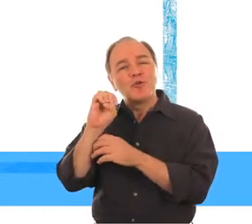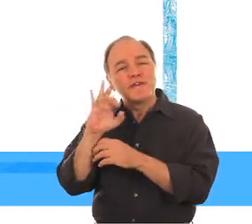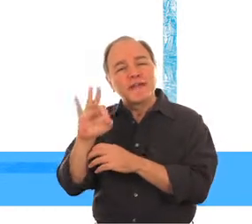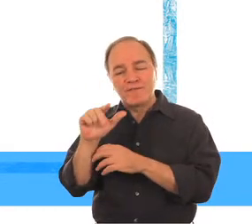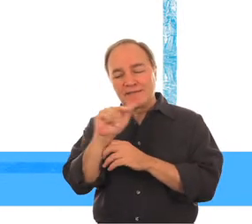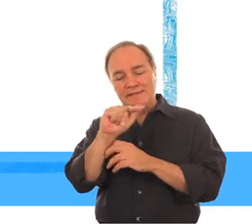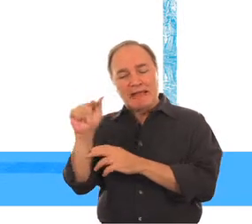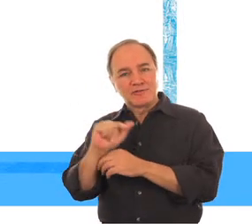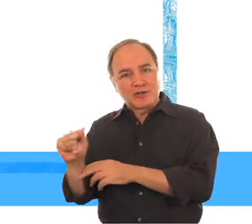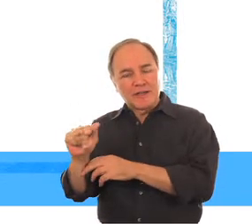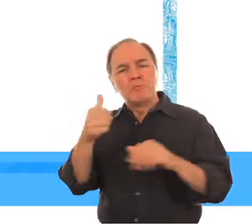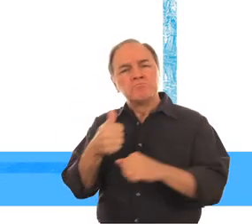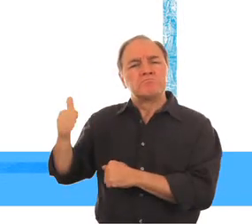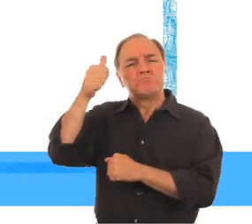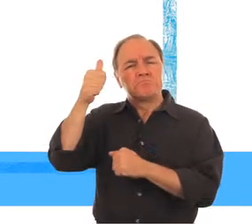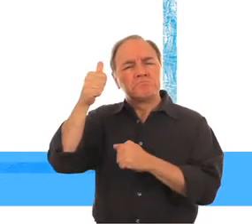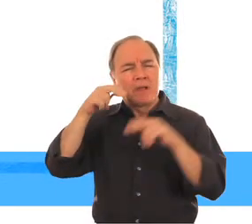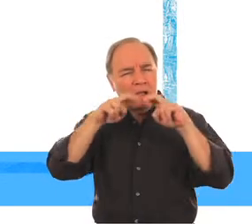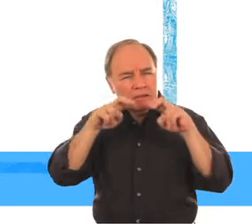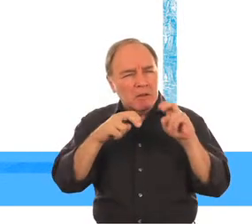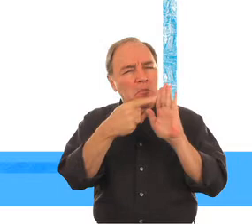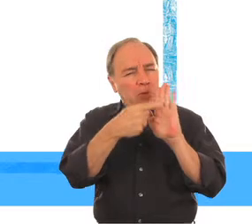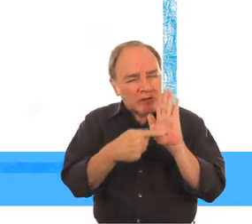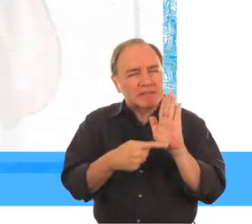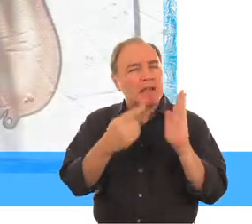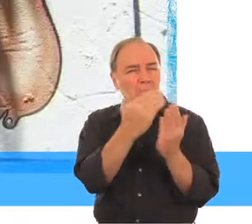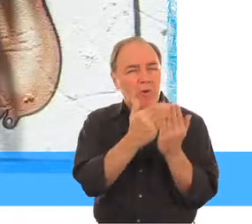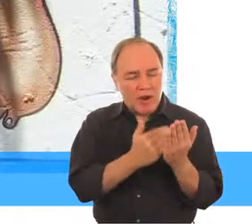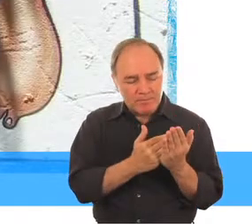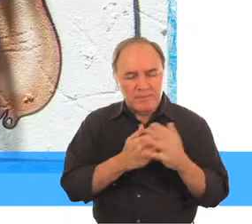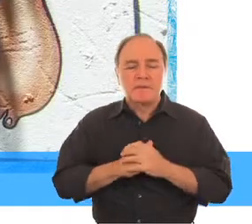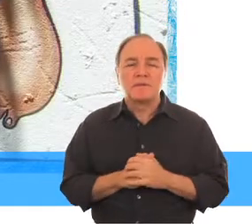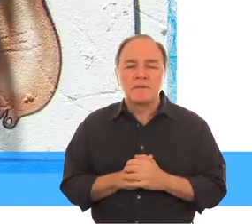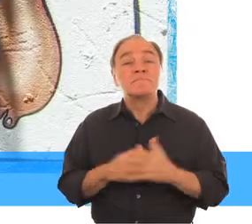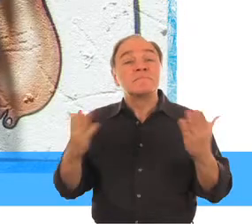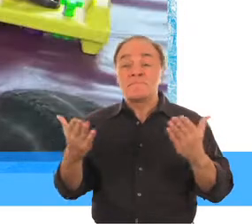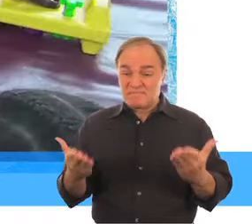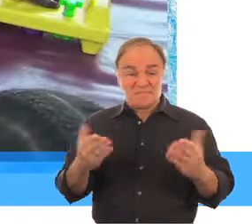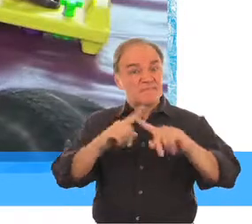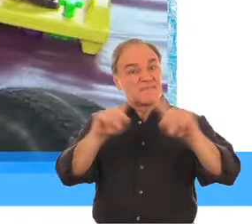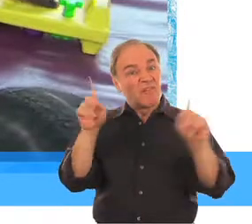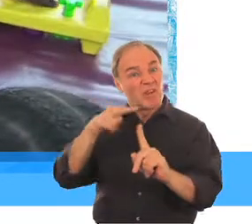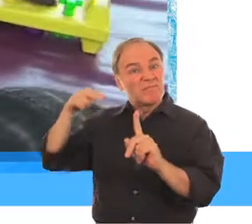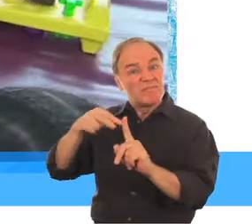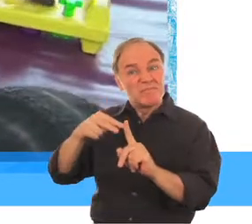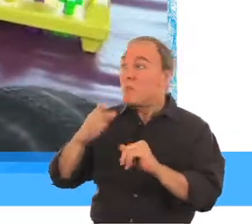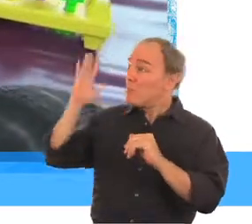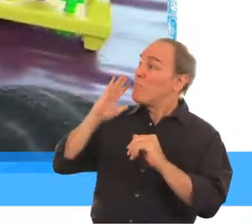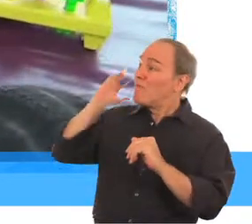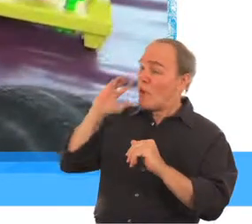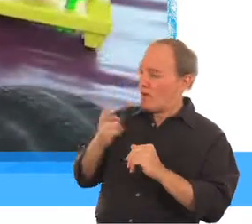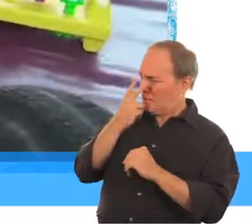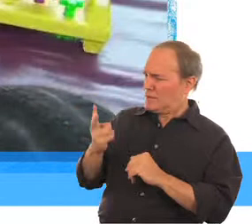Alejandro Greenspan, chef du programme de plaidoyer et d'analyse des politiques. On ne considère plus cela comme il y a quelques années, comme